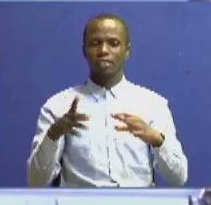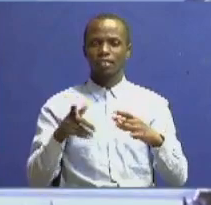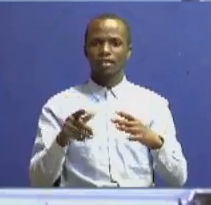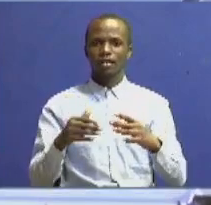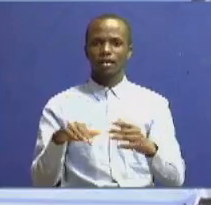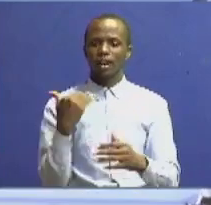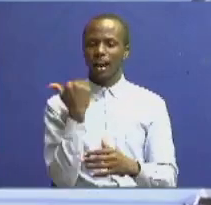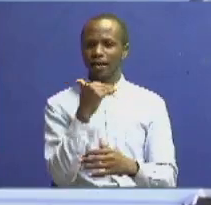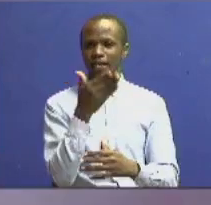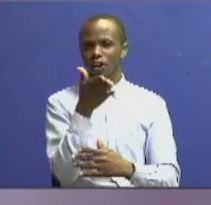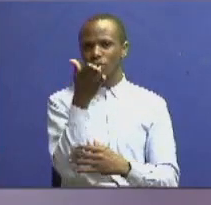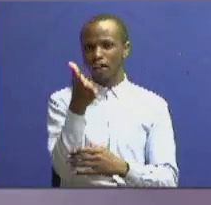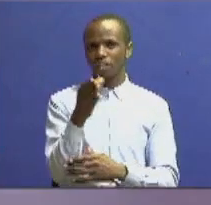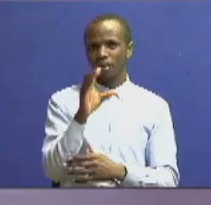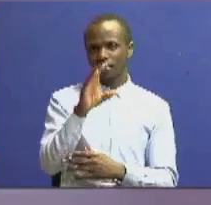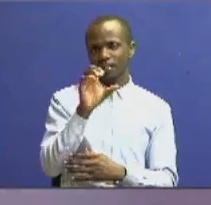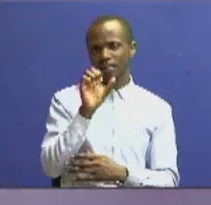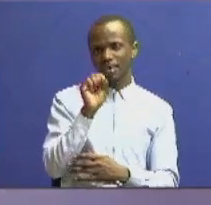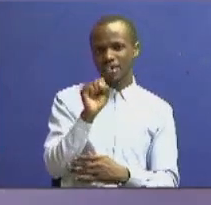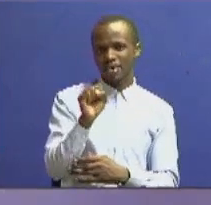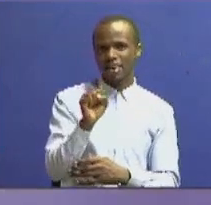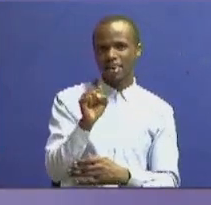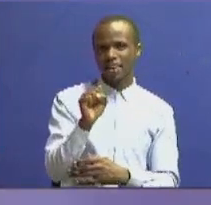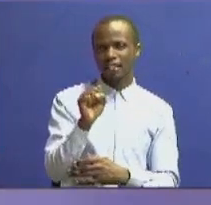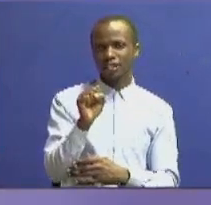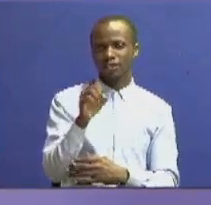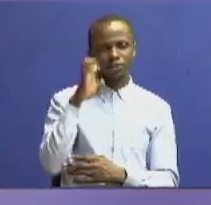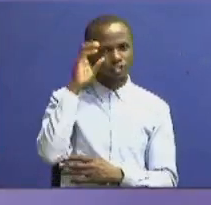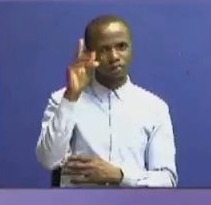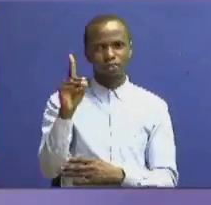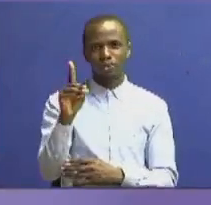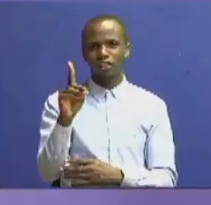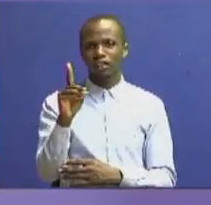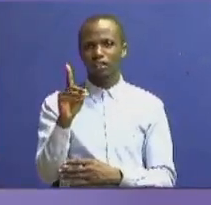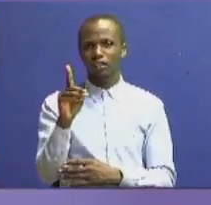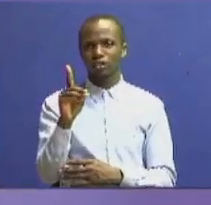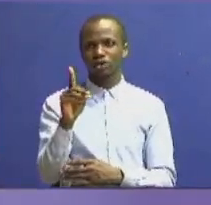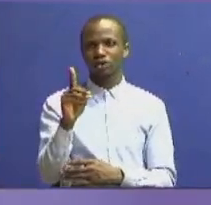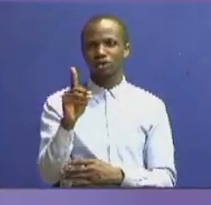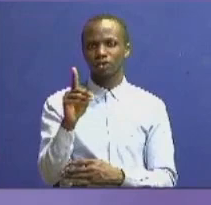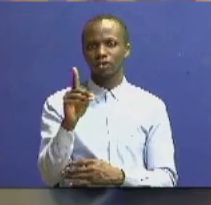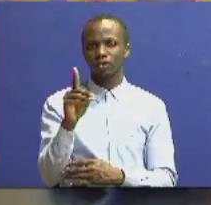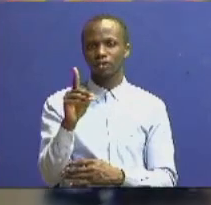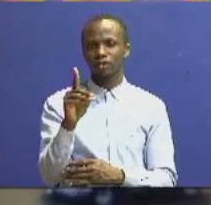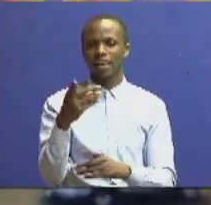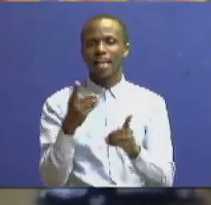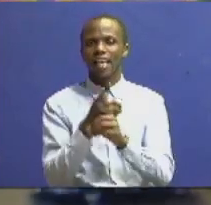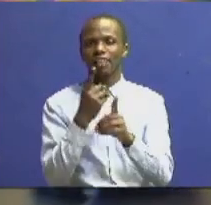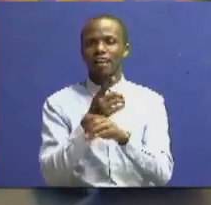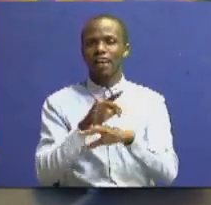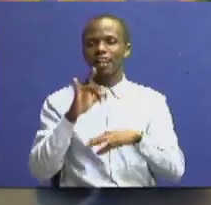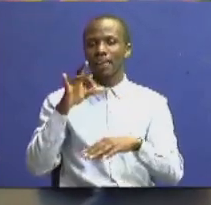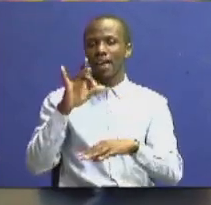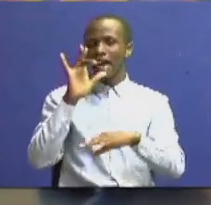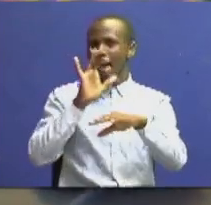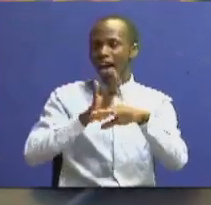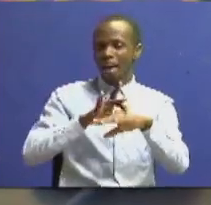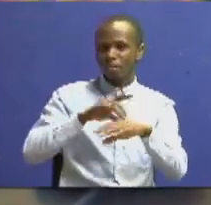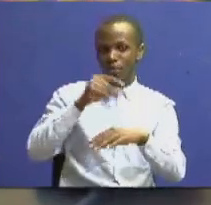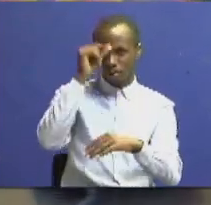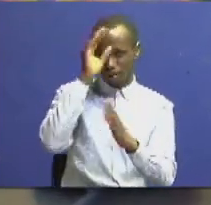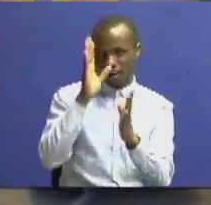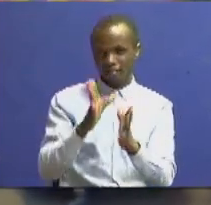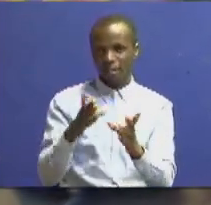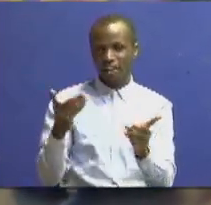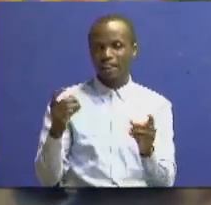Rigathi Gachagua, Cabinet Secretary Simon Chelgoi, Moses Kuria, Eliud Owalo, Zakaria Njeru, and Embu Governor Cecily Mbarire, among